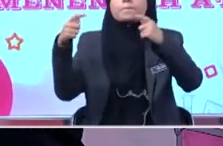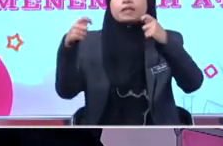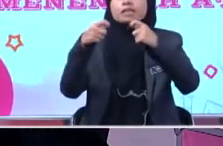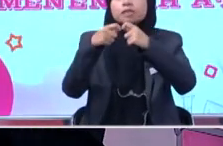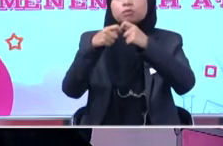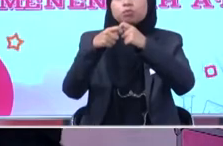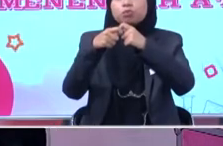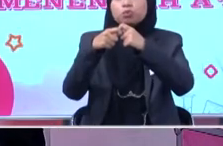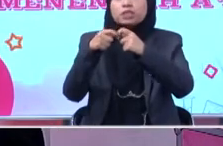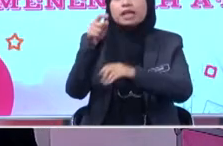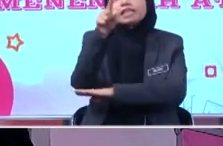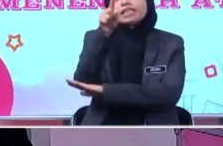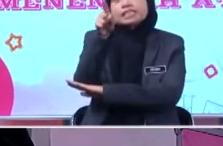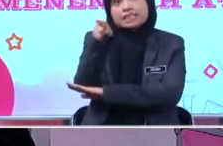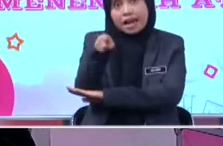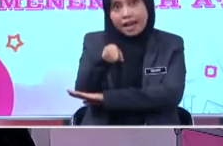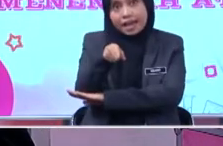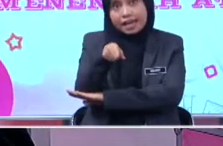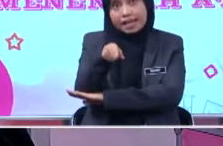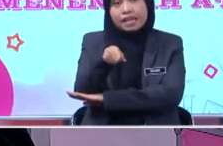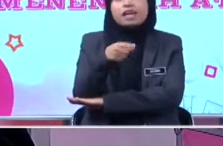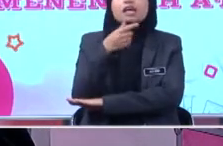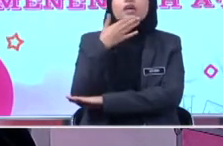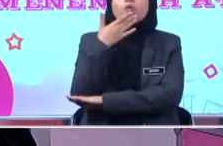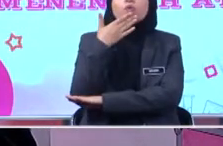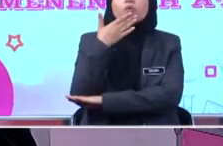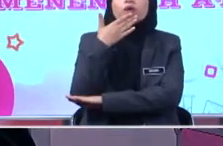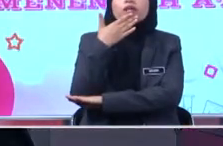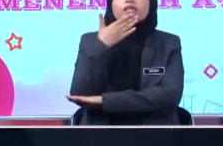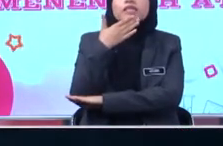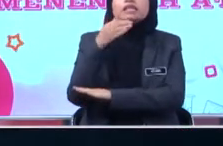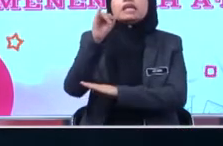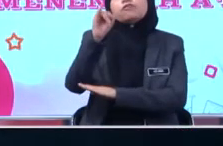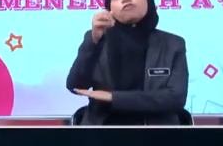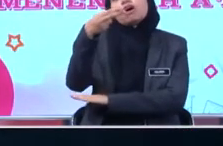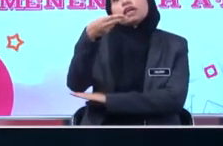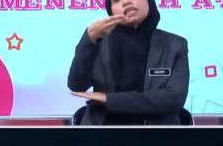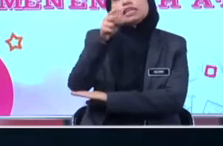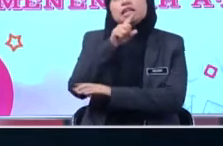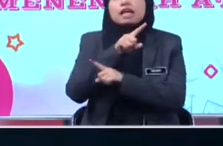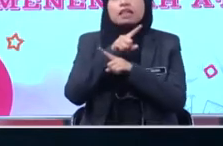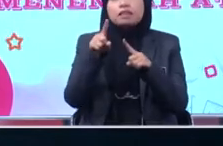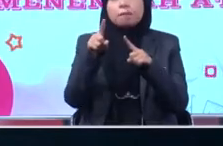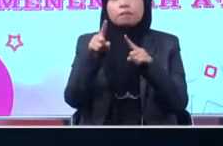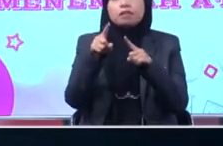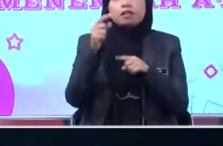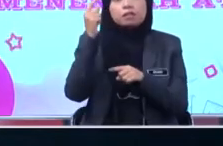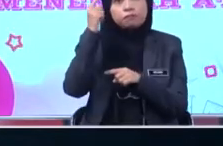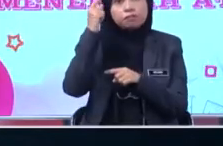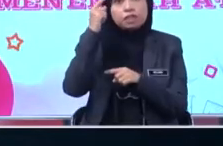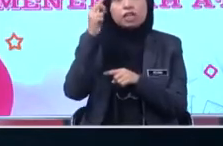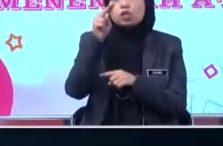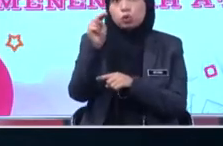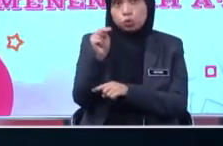Oke nyanyi betul juga adanya keliru online ini adalah huruf ikhfa Haqiqi tapi kita pikir huruf-huruf hanya